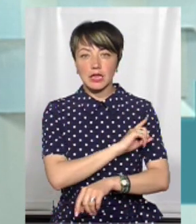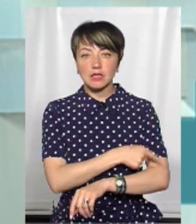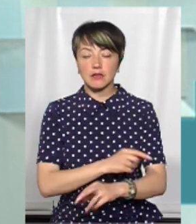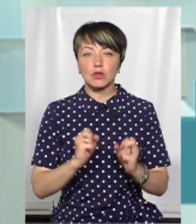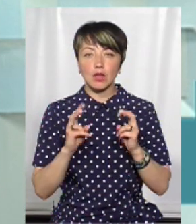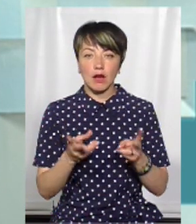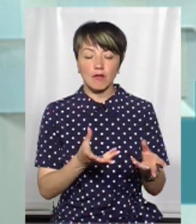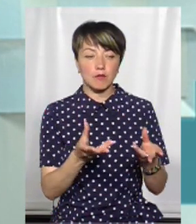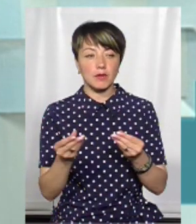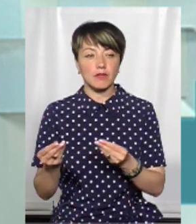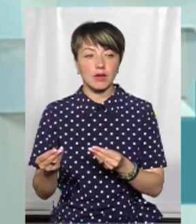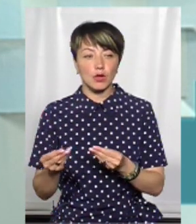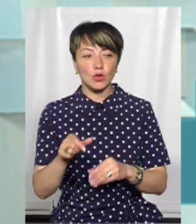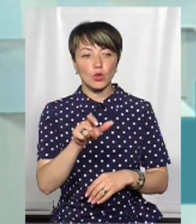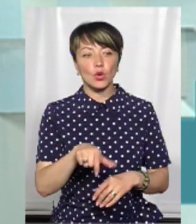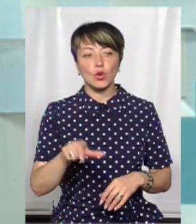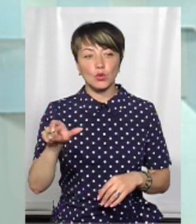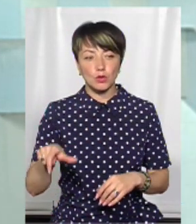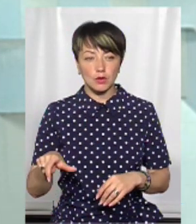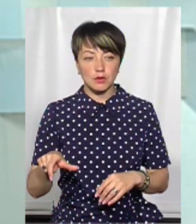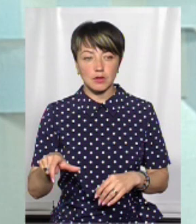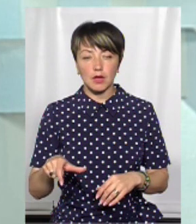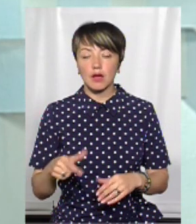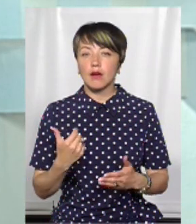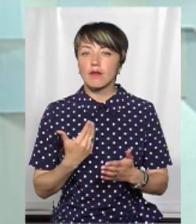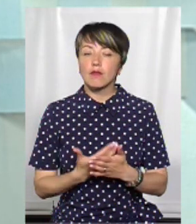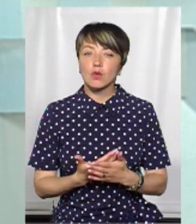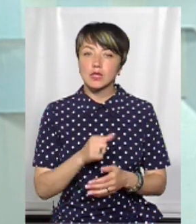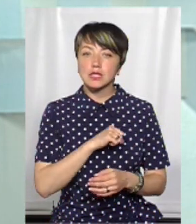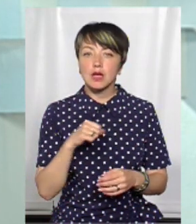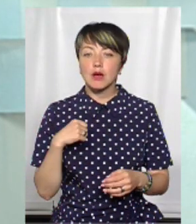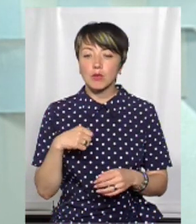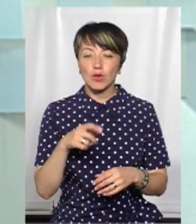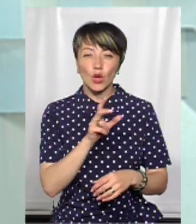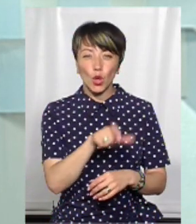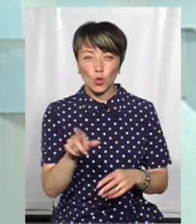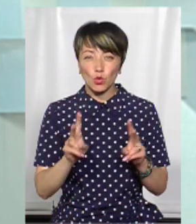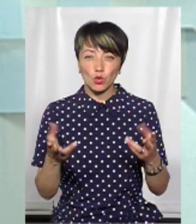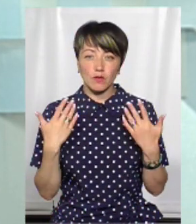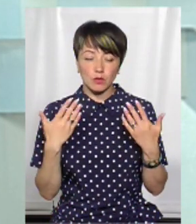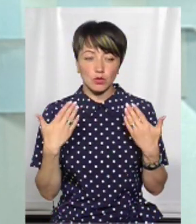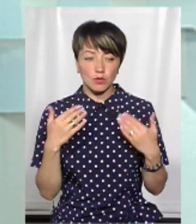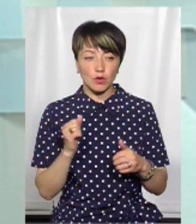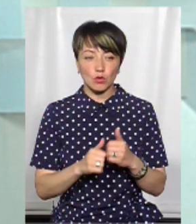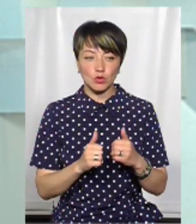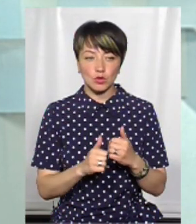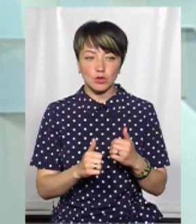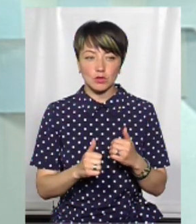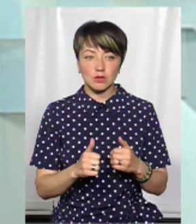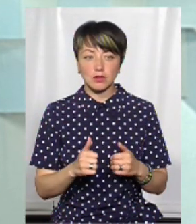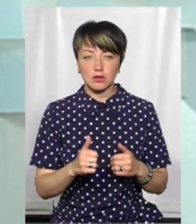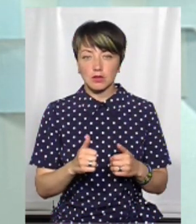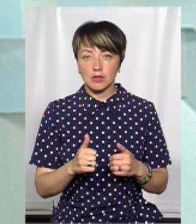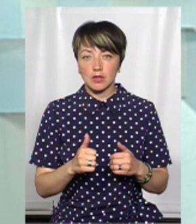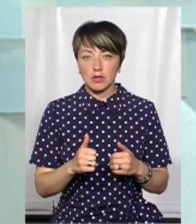як впливають люди. От самі люди, відпочиваючи на піску, ми ж кожен на собі